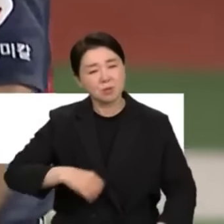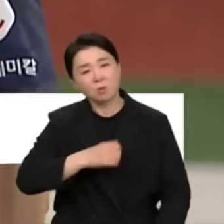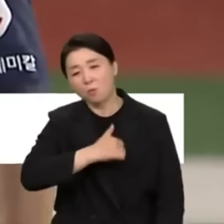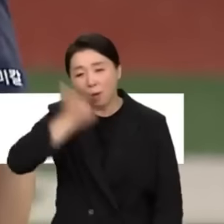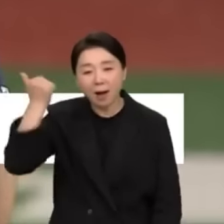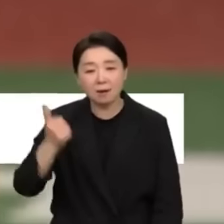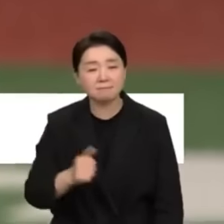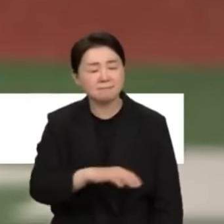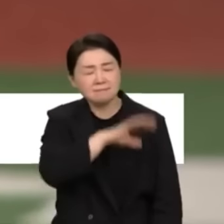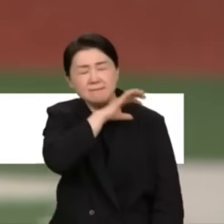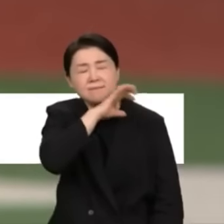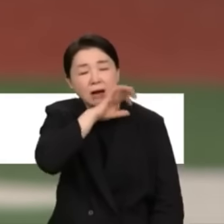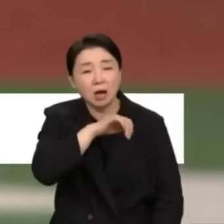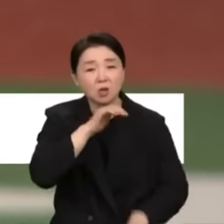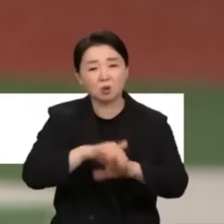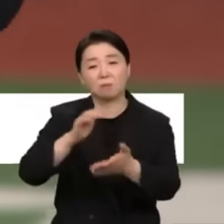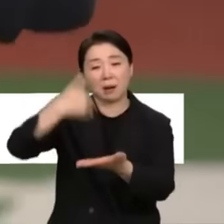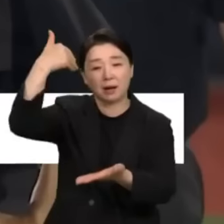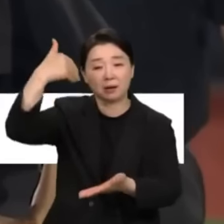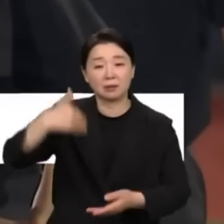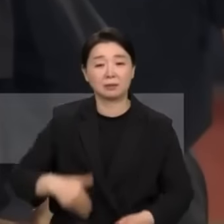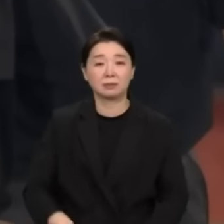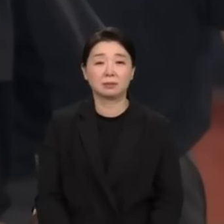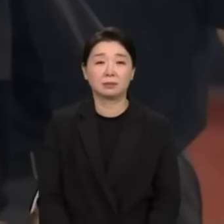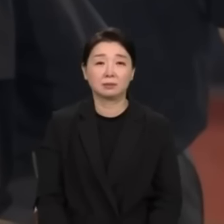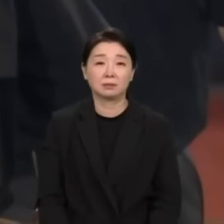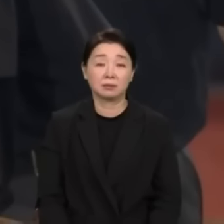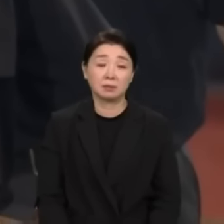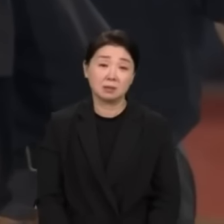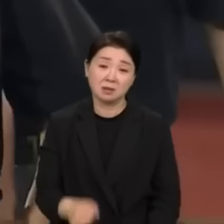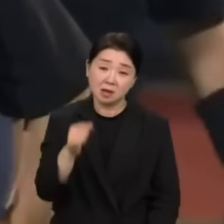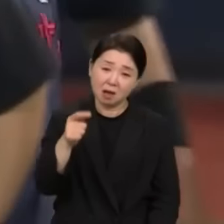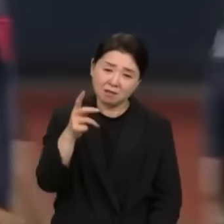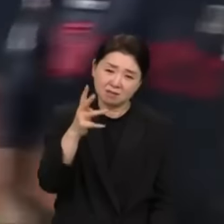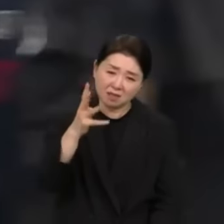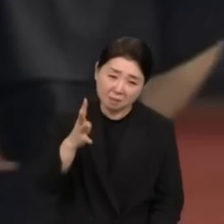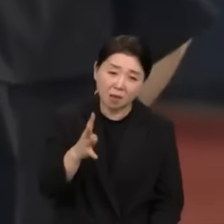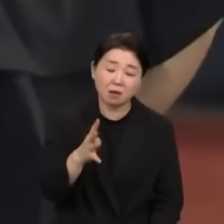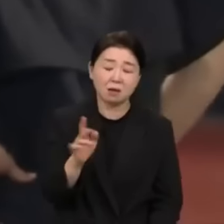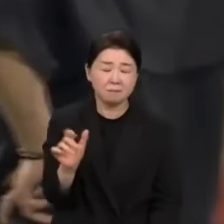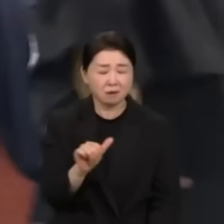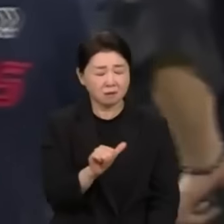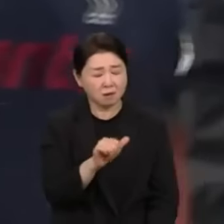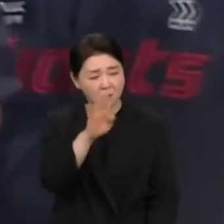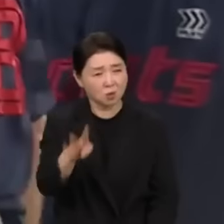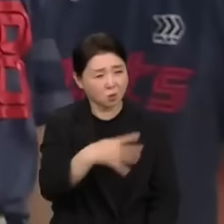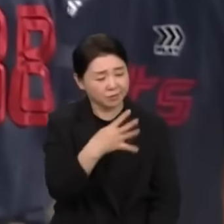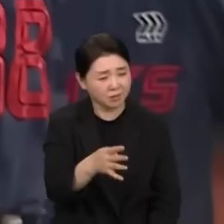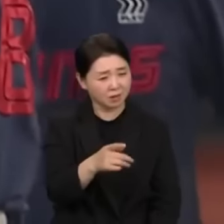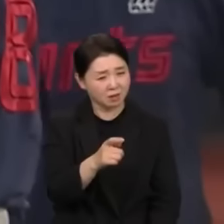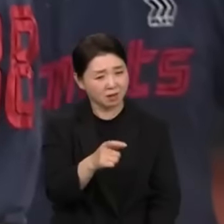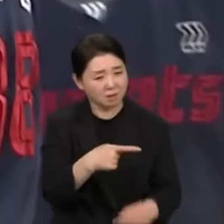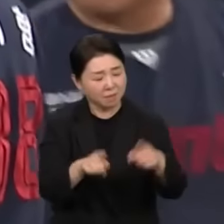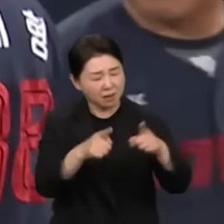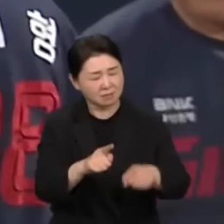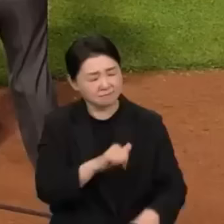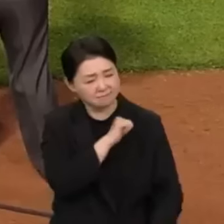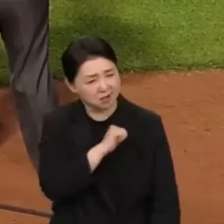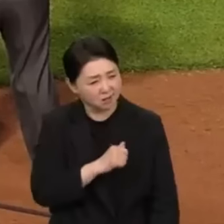격렬하게 항의하다 퇴장 조치됐습니다. 네 차례 승부처마다 롯데의 찜찜한 판정이 반복되자 폭발한